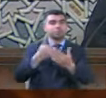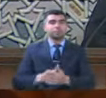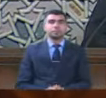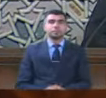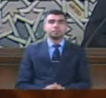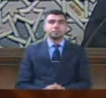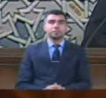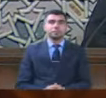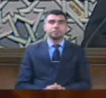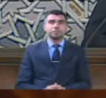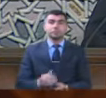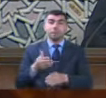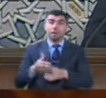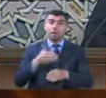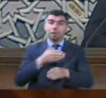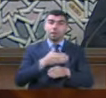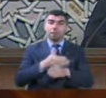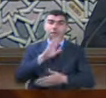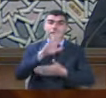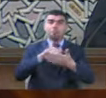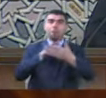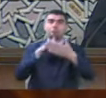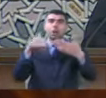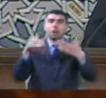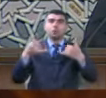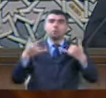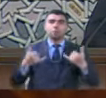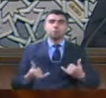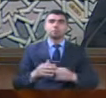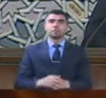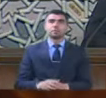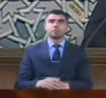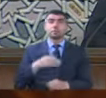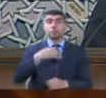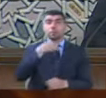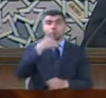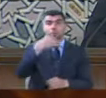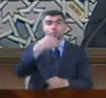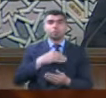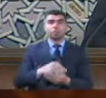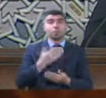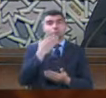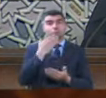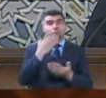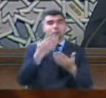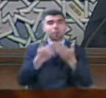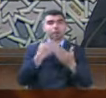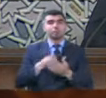وقبل مواصلة جدول أعمال هذه الجلسة أود أن أتوجه بالشكر